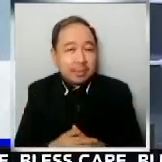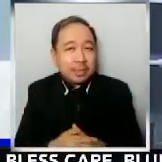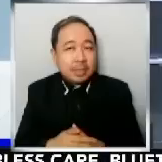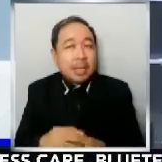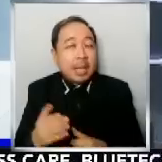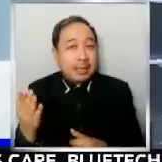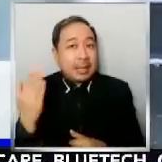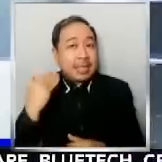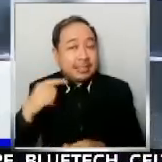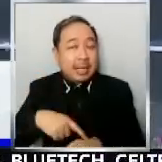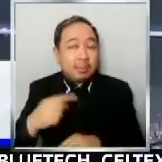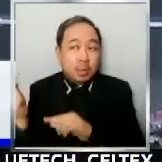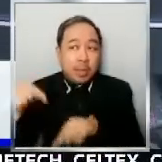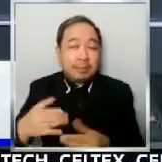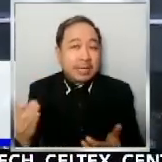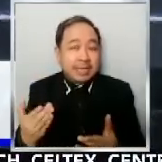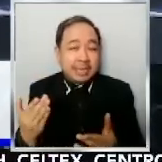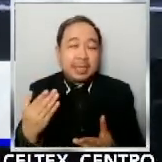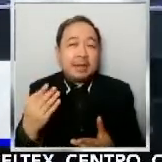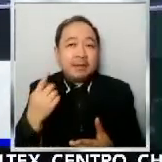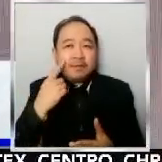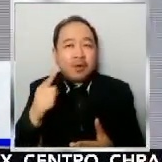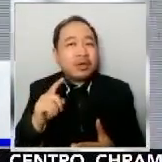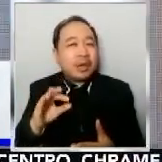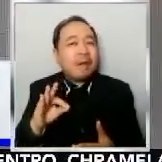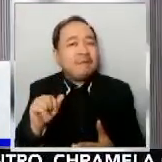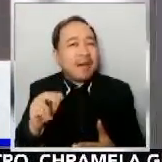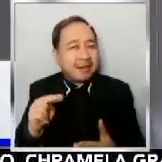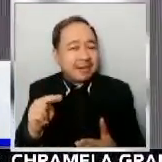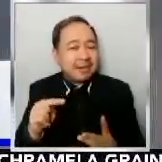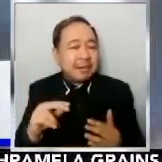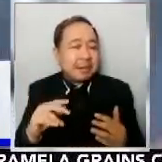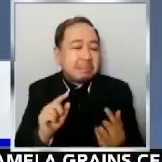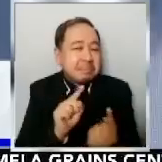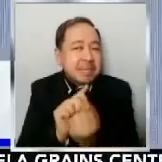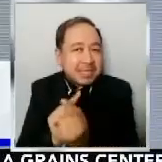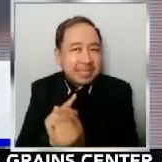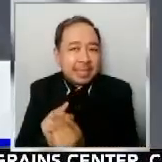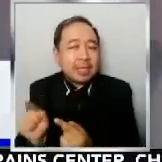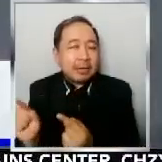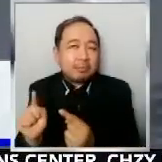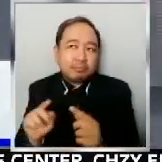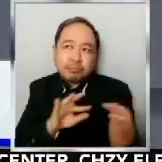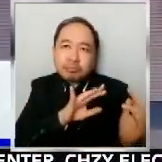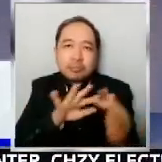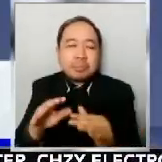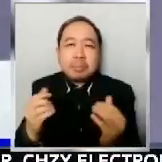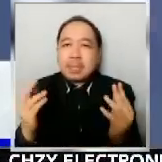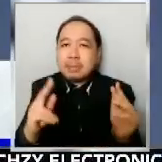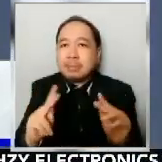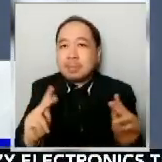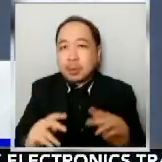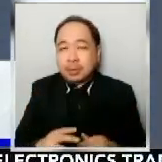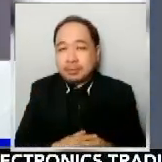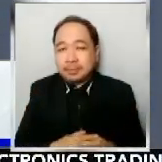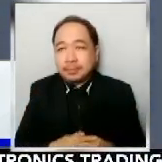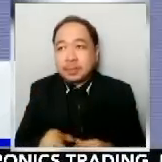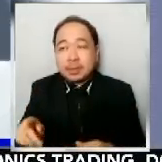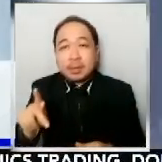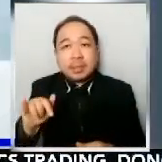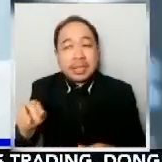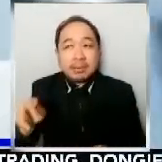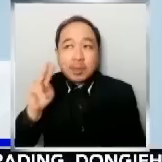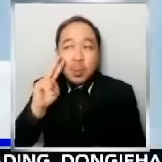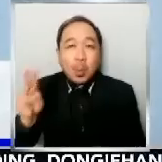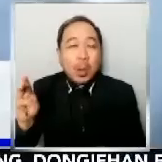bansa last year para rin sa isang fan meeting na dinaluhan ng kanyang libo-libong supporters. Napanood si Kim Soo-yeon sa hit